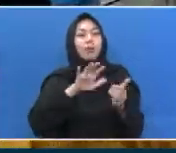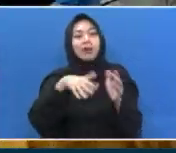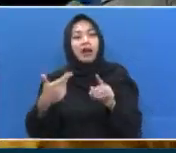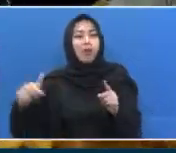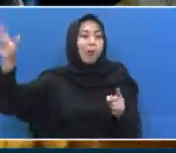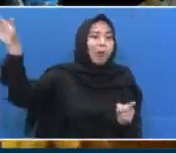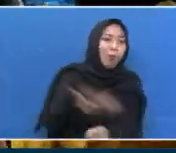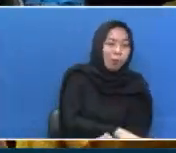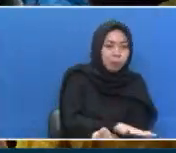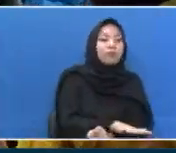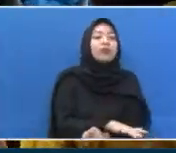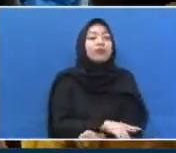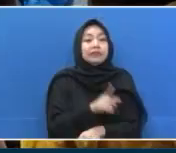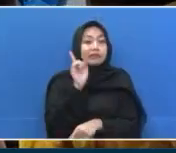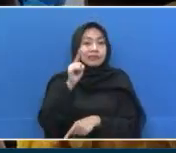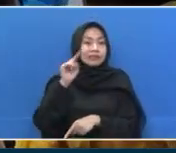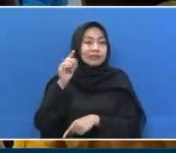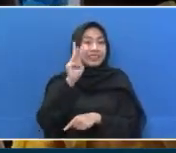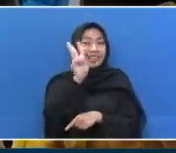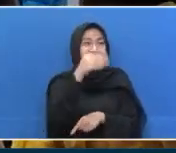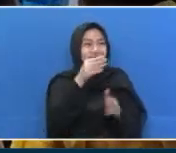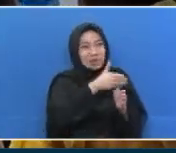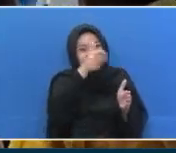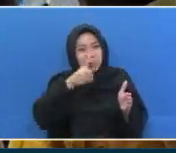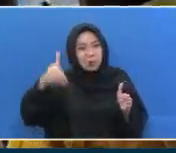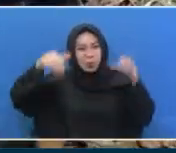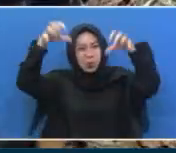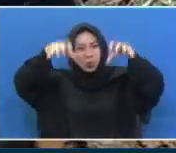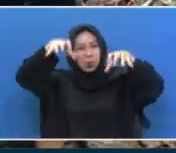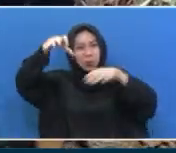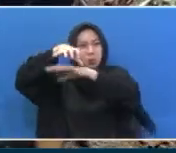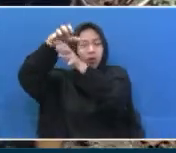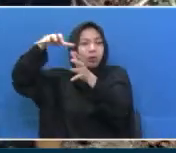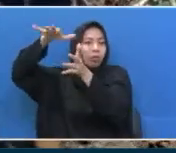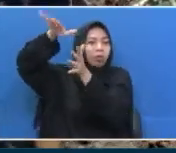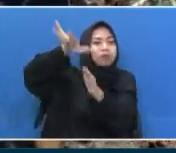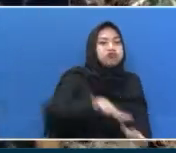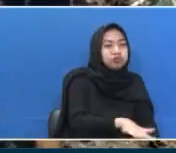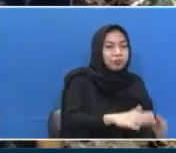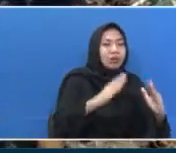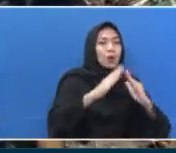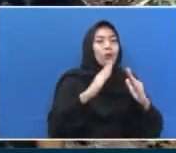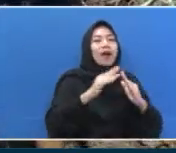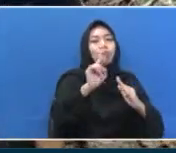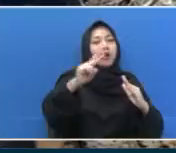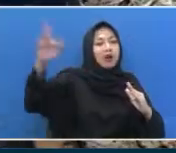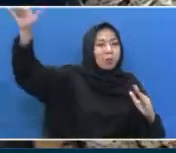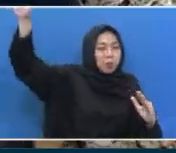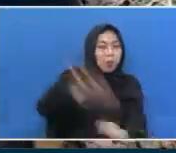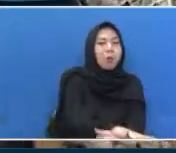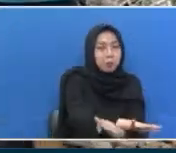setinggi 30 meter longsor setelah diguyur hujan deras selama 3 hari longsoran menimpa dua rumah warga